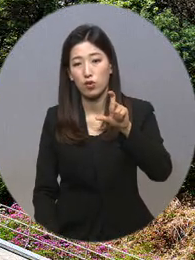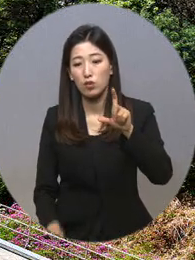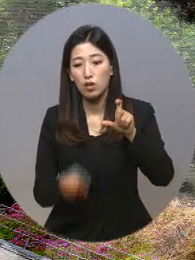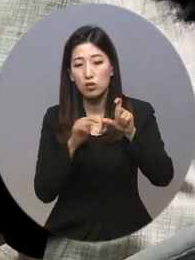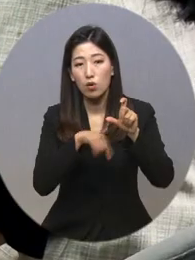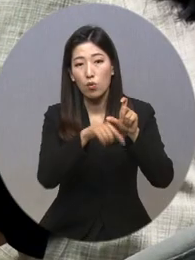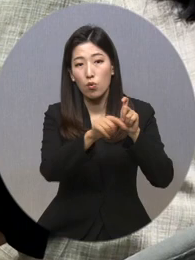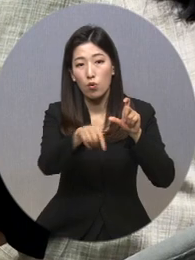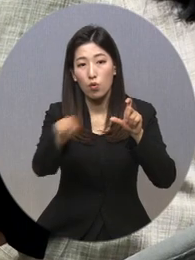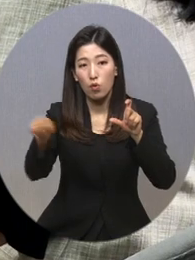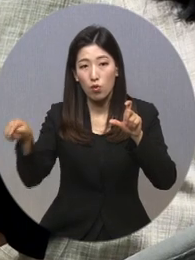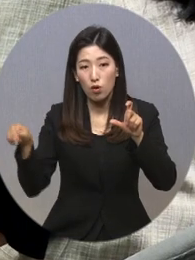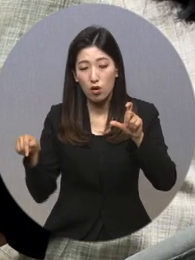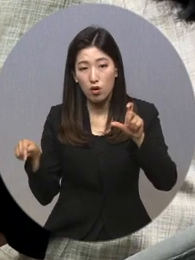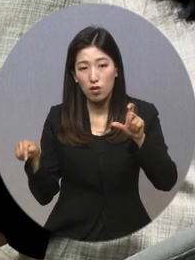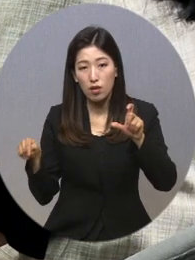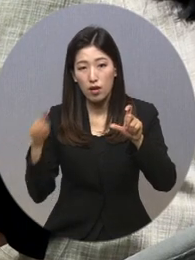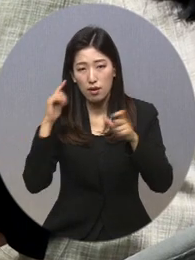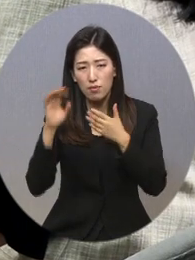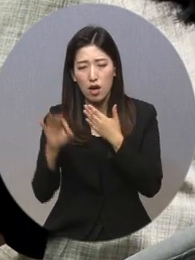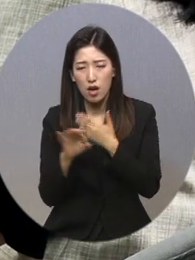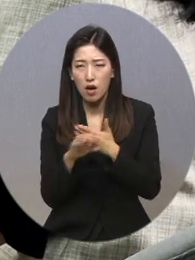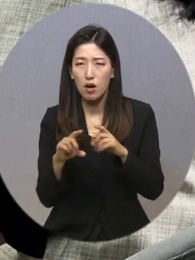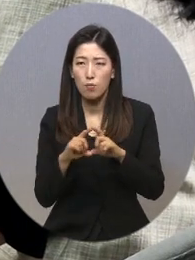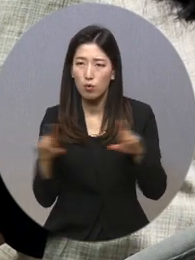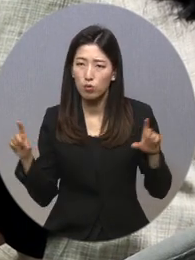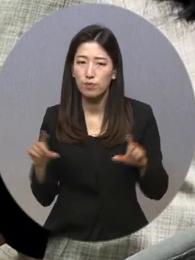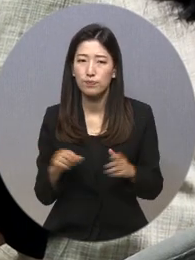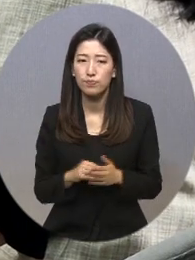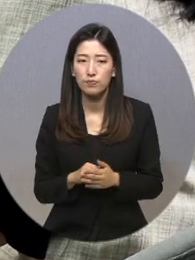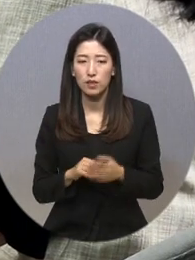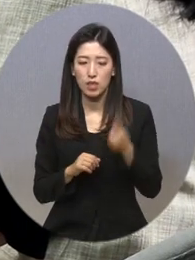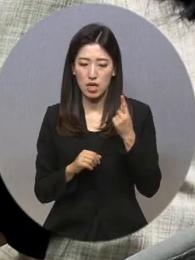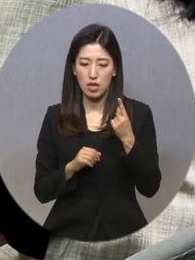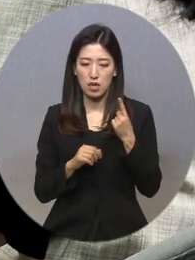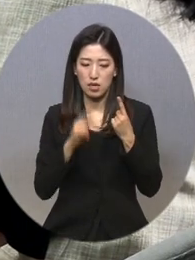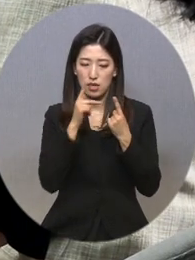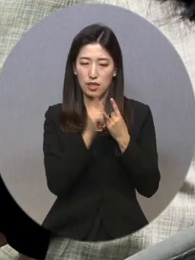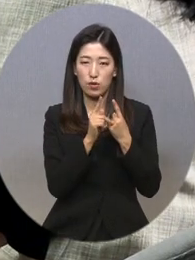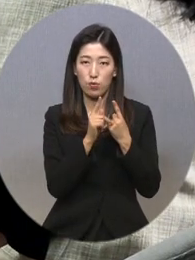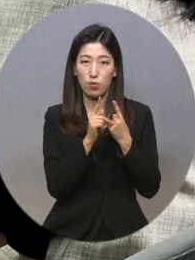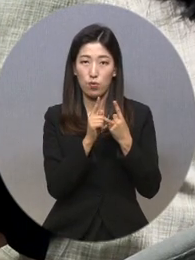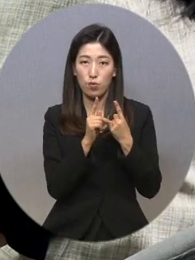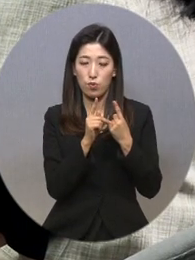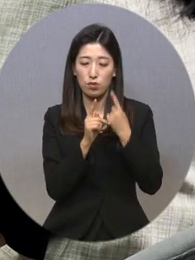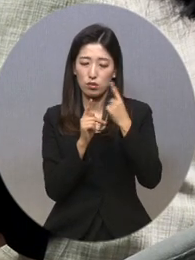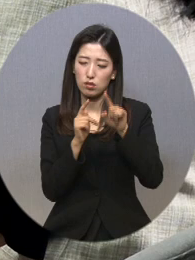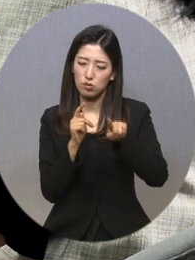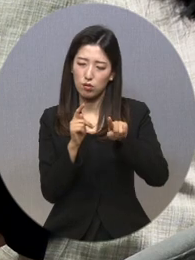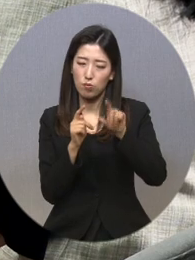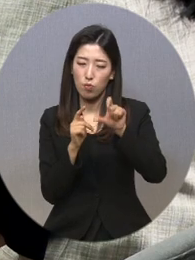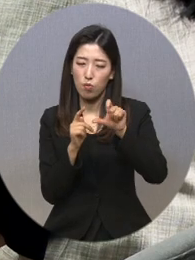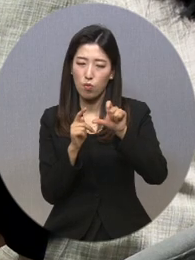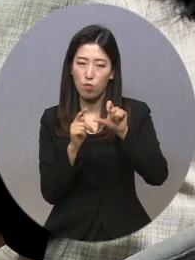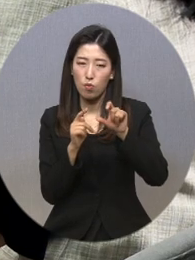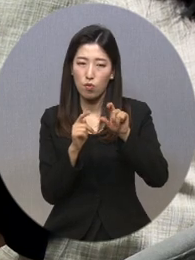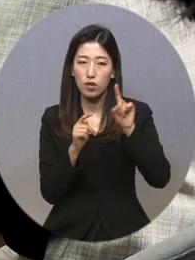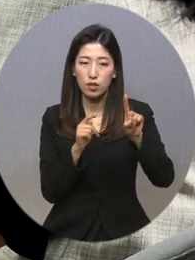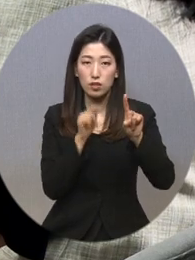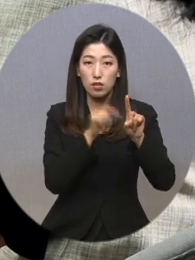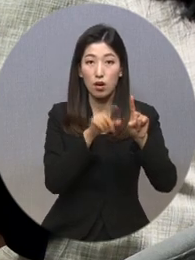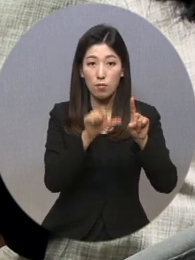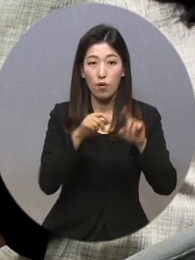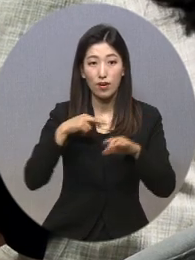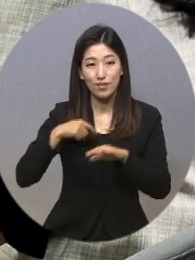역들에서 만약 우리가 일상적으로 1km에서 1.5km 정도 걷는 것을 즐겁게 걷는